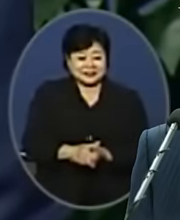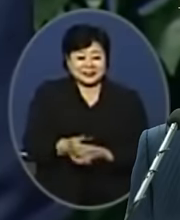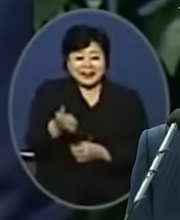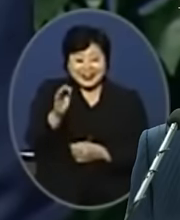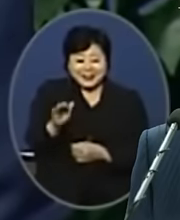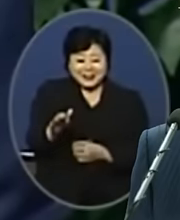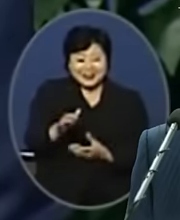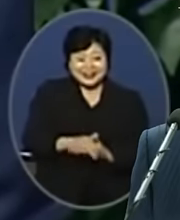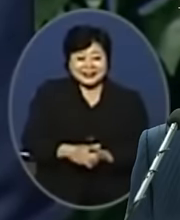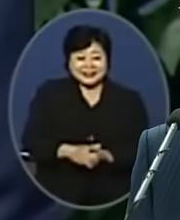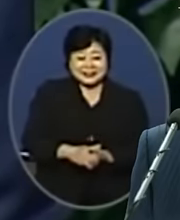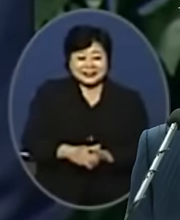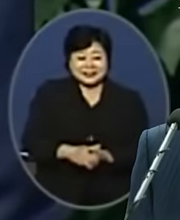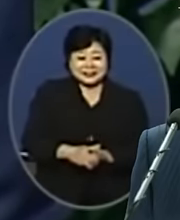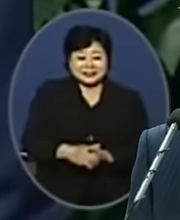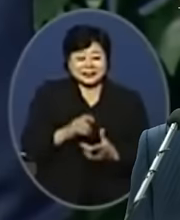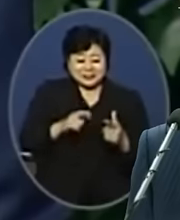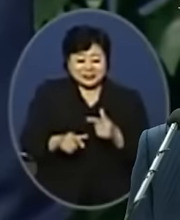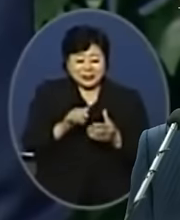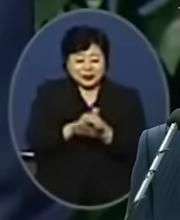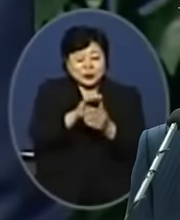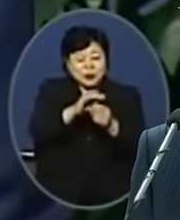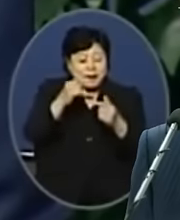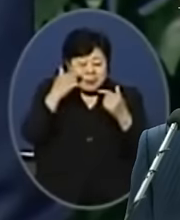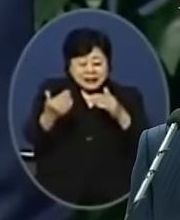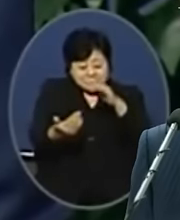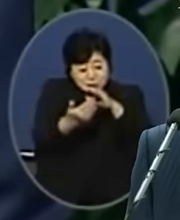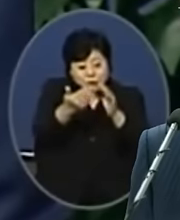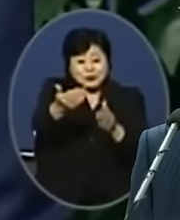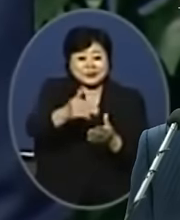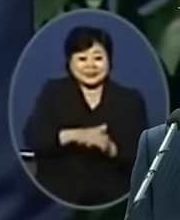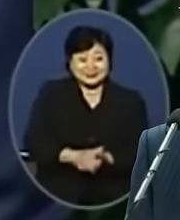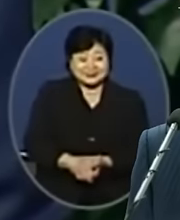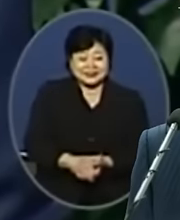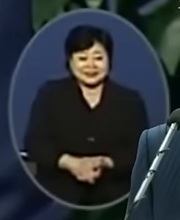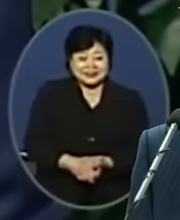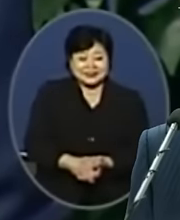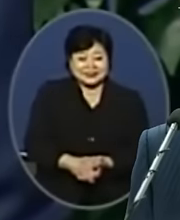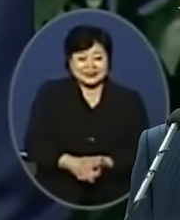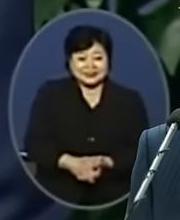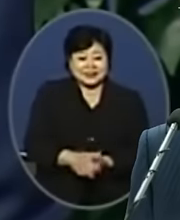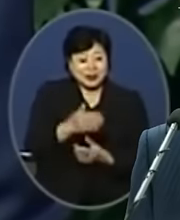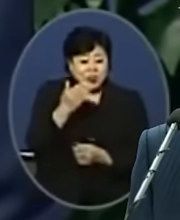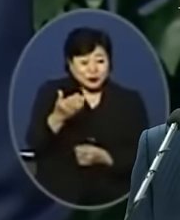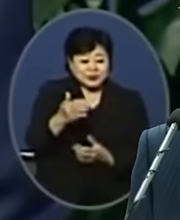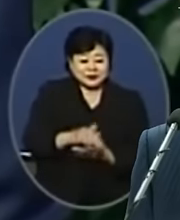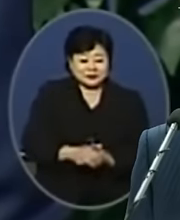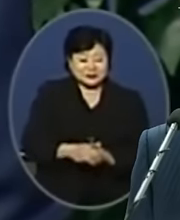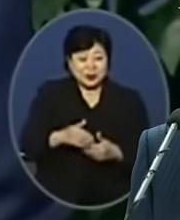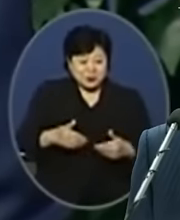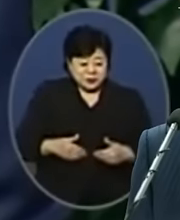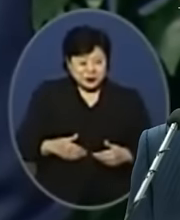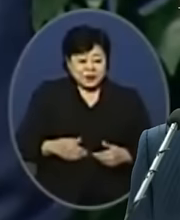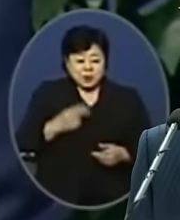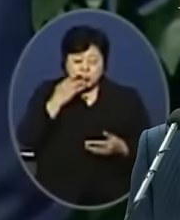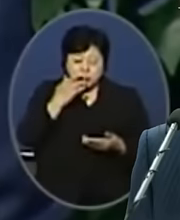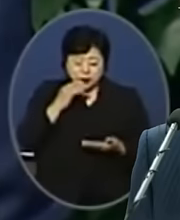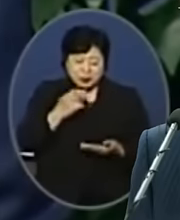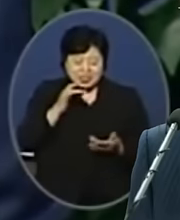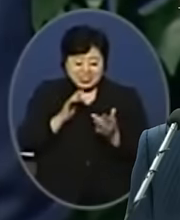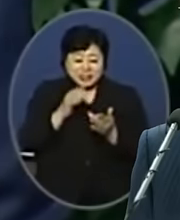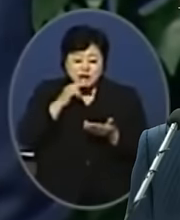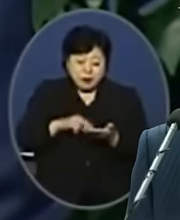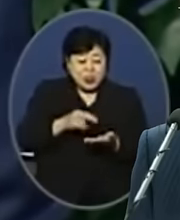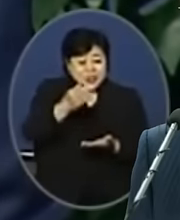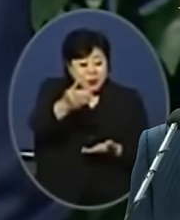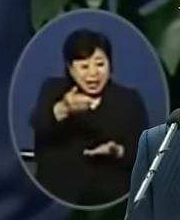그런데 보태어서 기도해주면 반드시 이루어지는 것입니다. 여러분도 필요하거든 나에게 편지